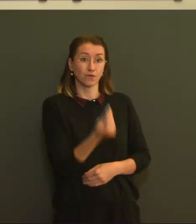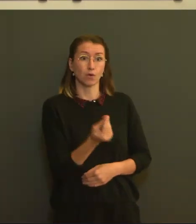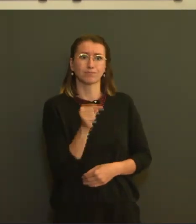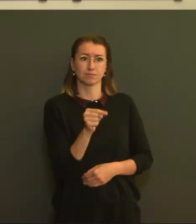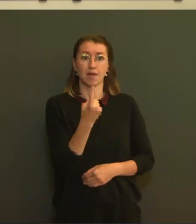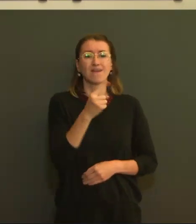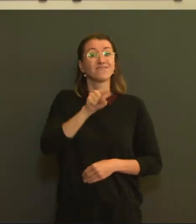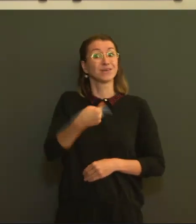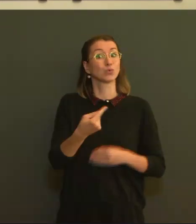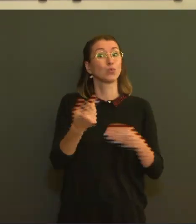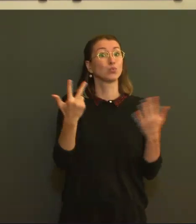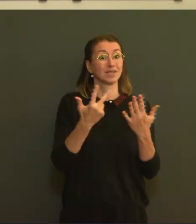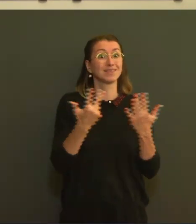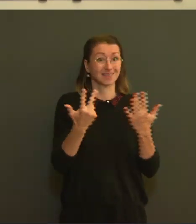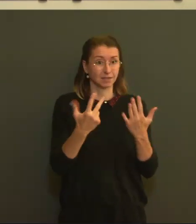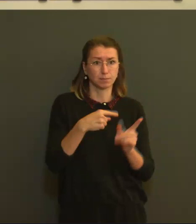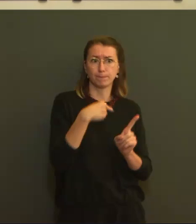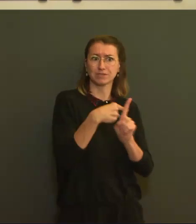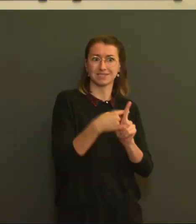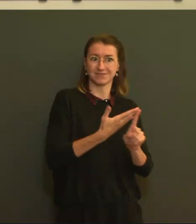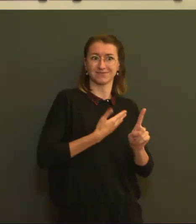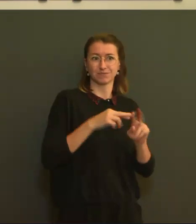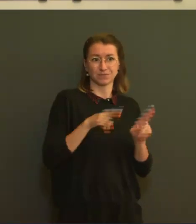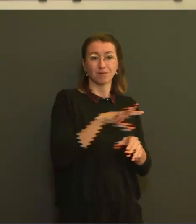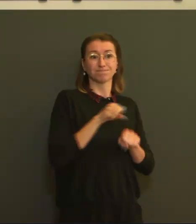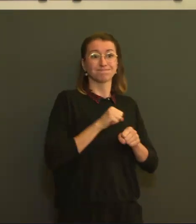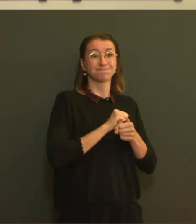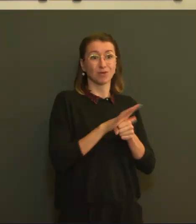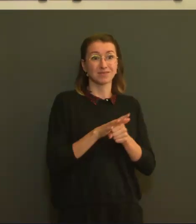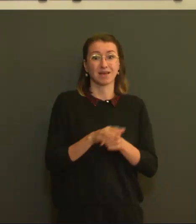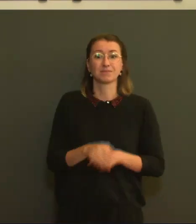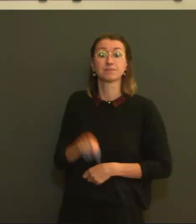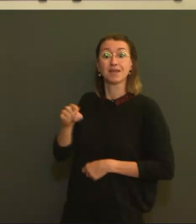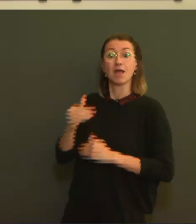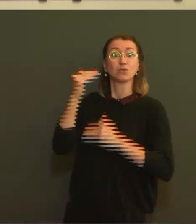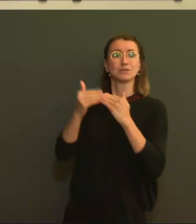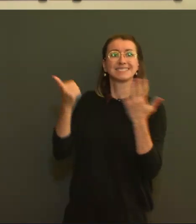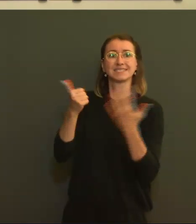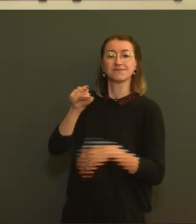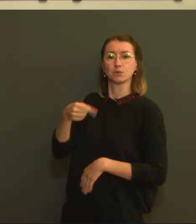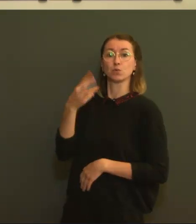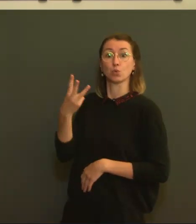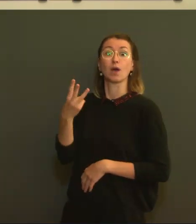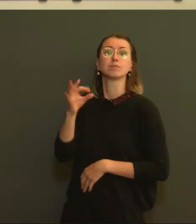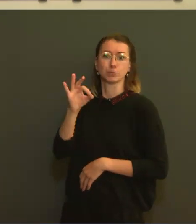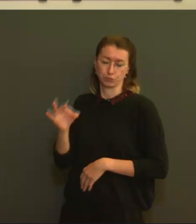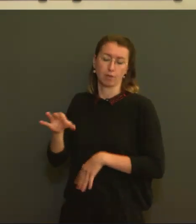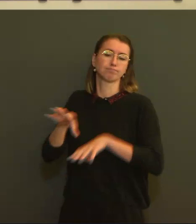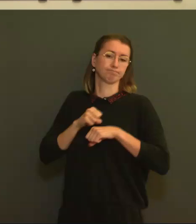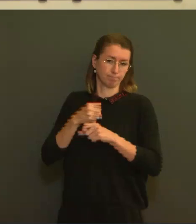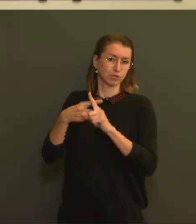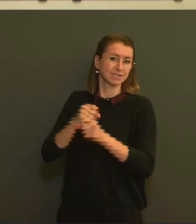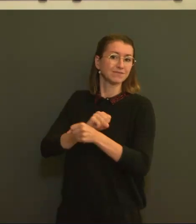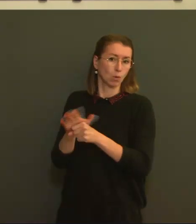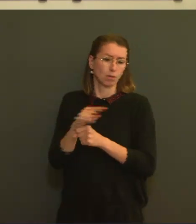qui est de 6,3%. Alors, la figure qui vous est présentée maintenant représente le nombre